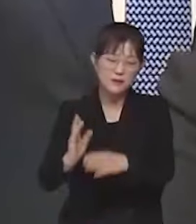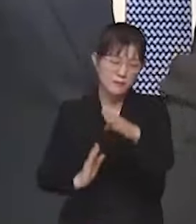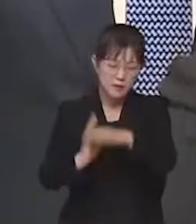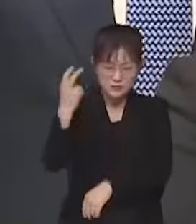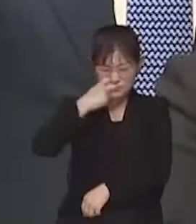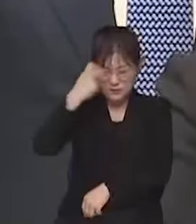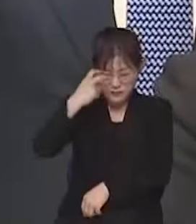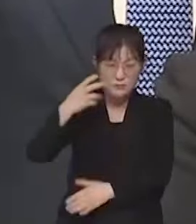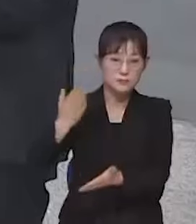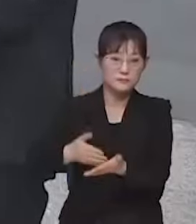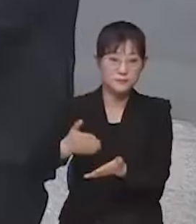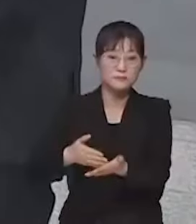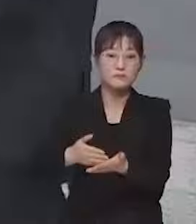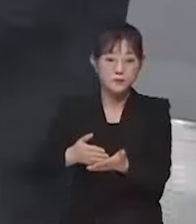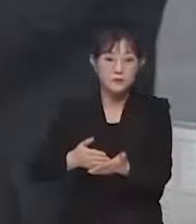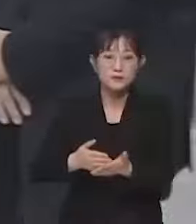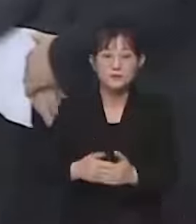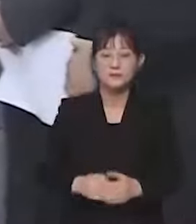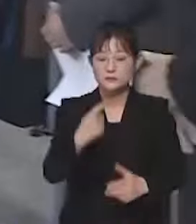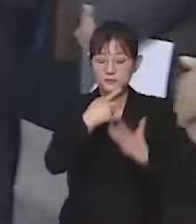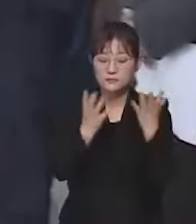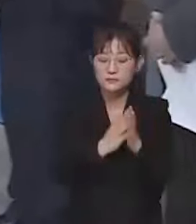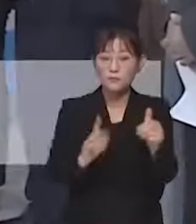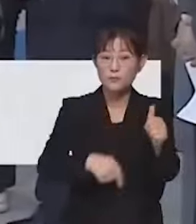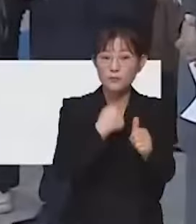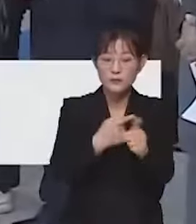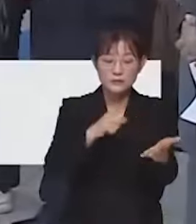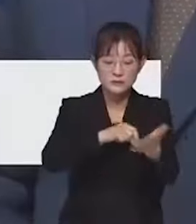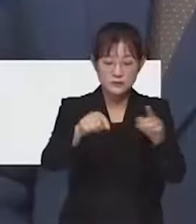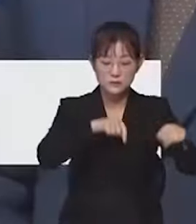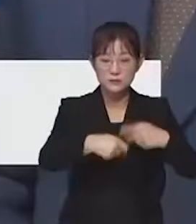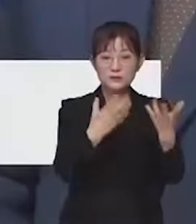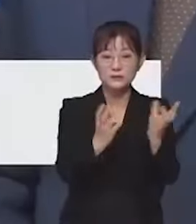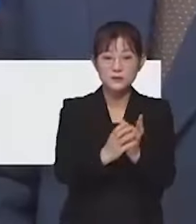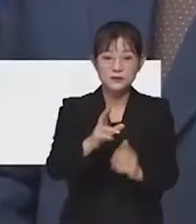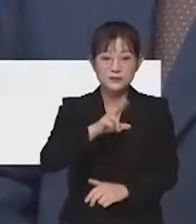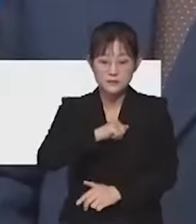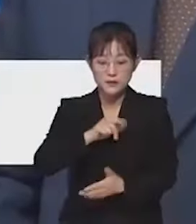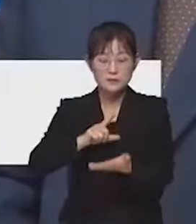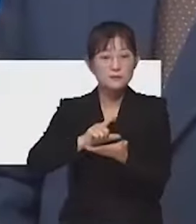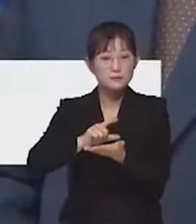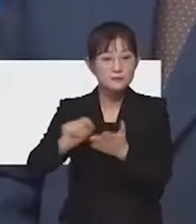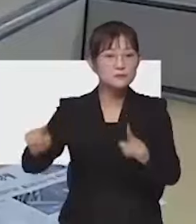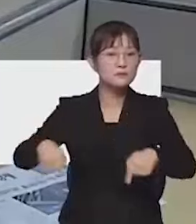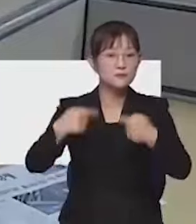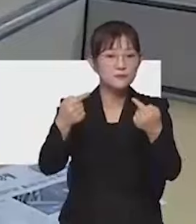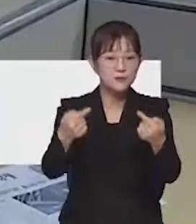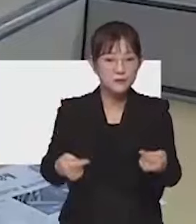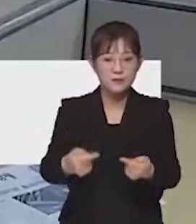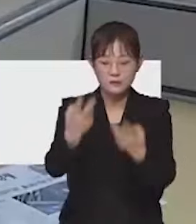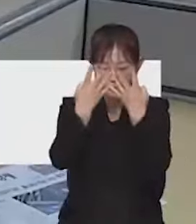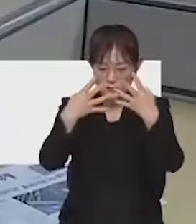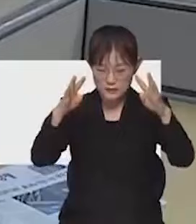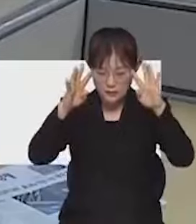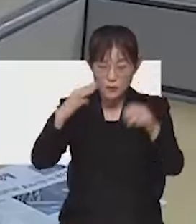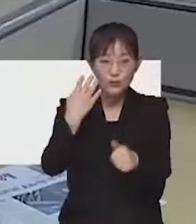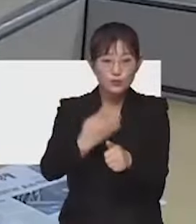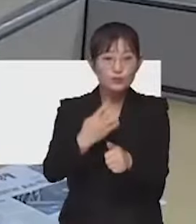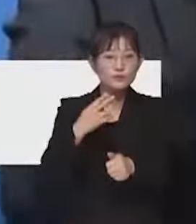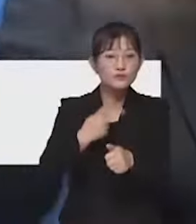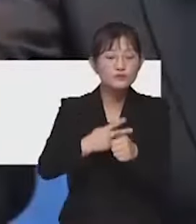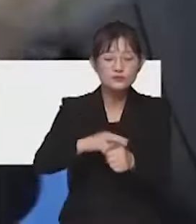있습니다. 민주당 소속 지자체장과 지방의원이 참여하는 단체와 전국 대학 교수 430여